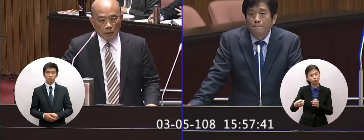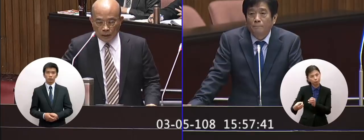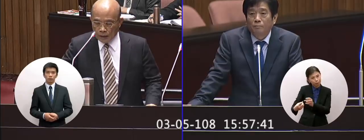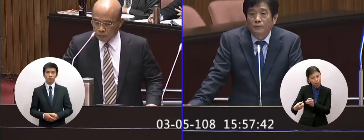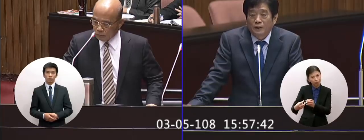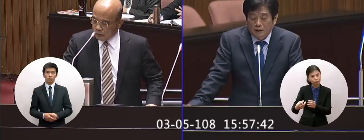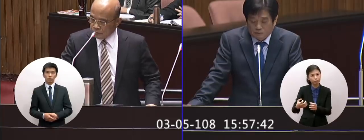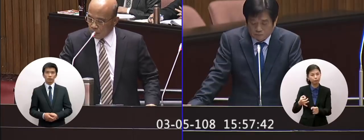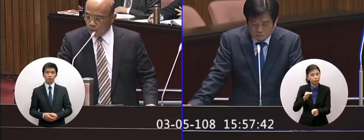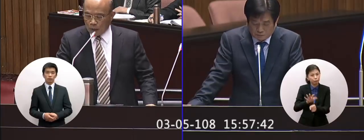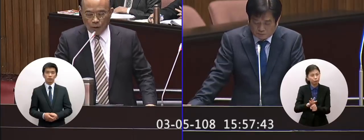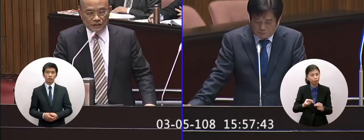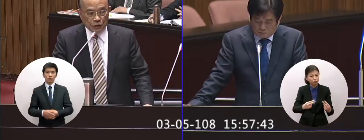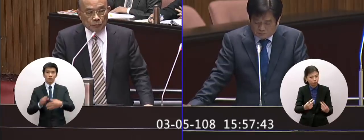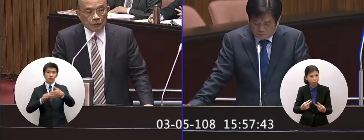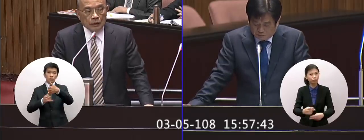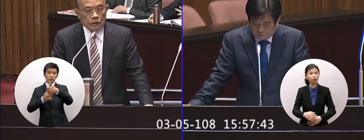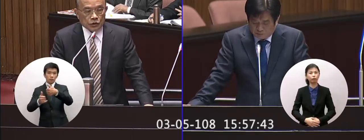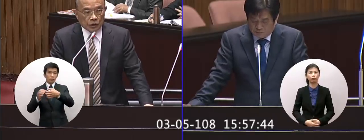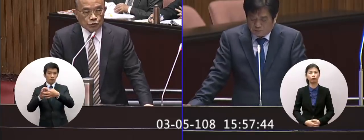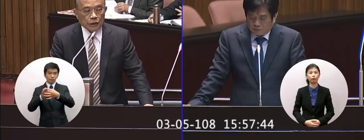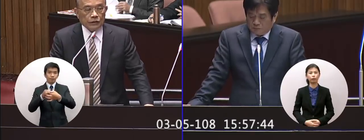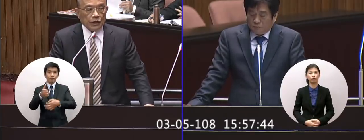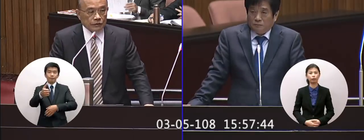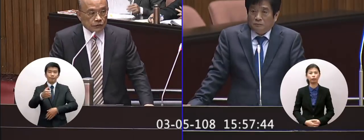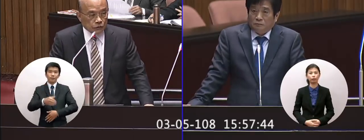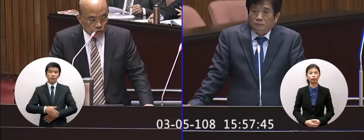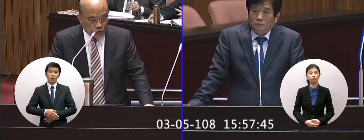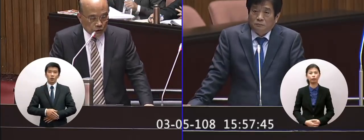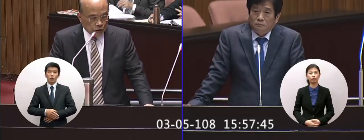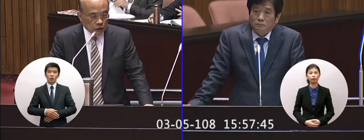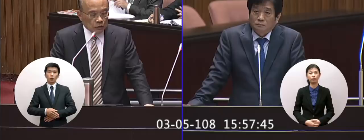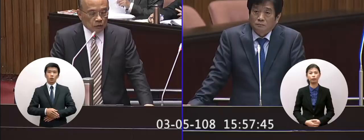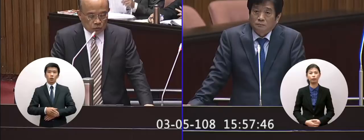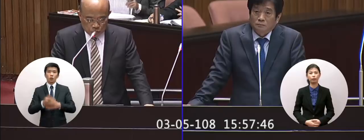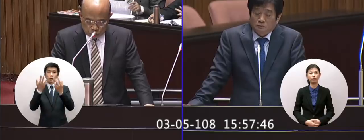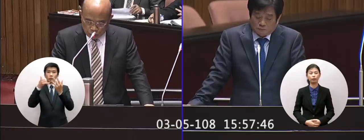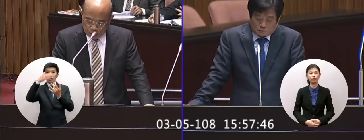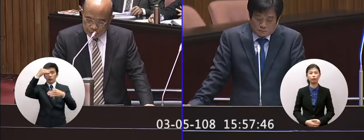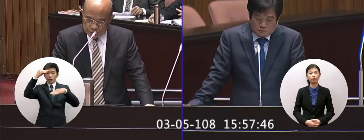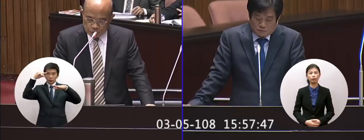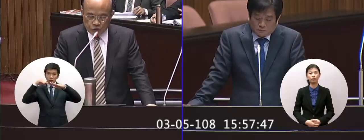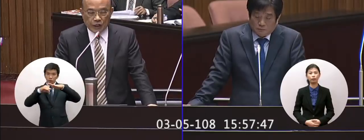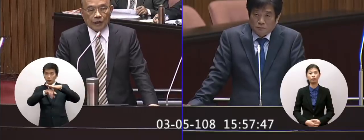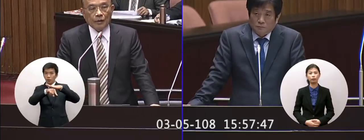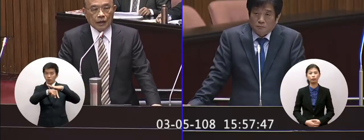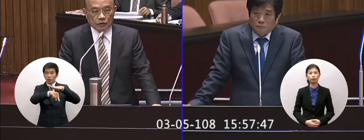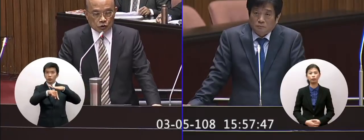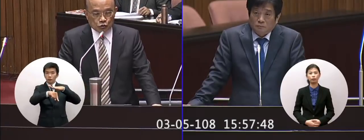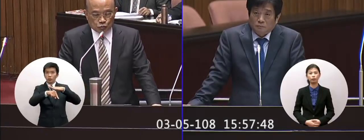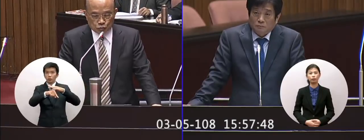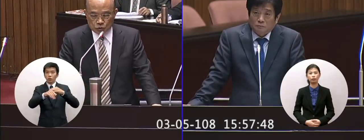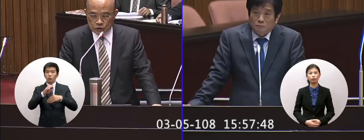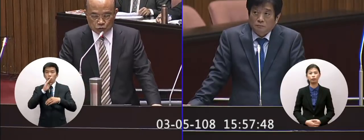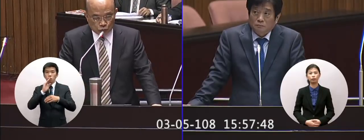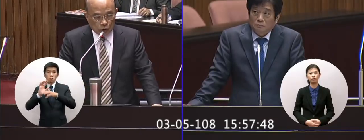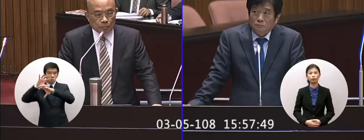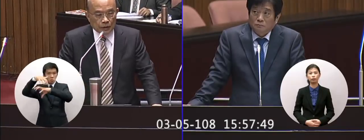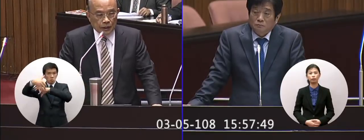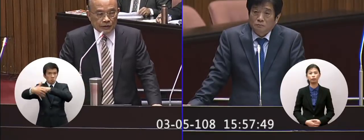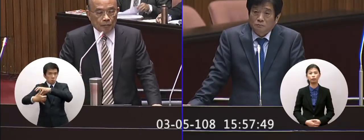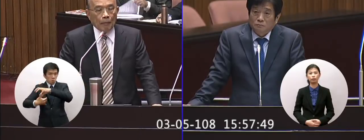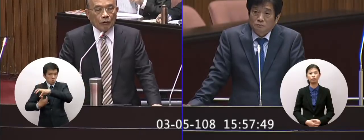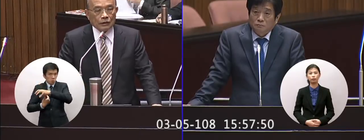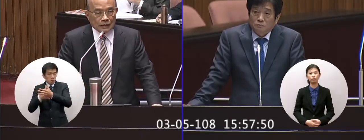调。 感谢委员关心，雪隧确实是一个。全世界里面也是数一数